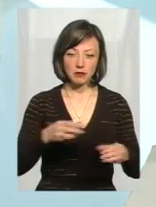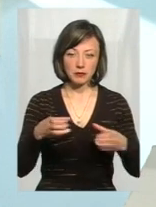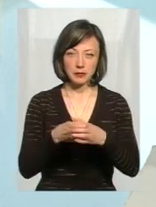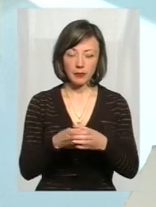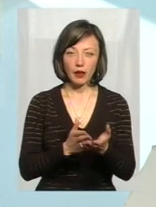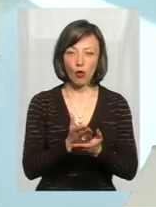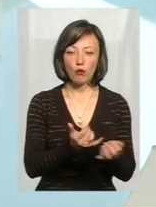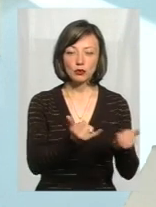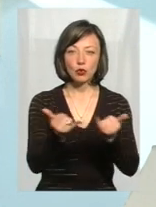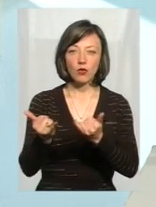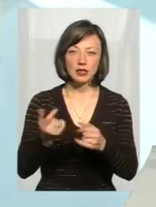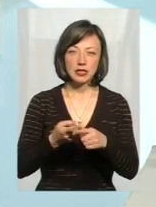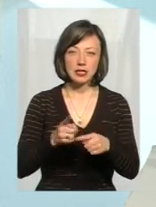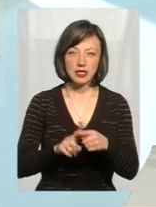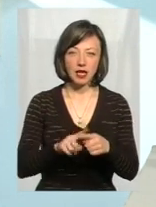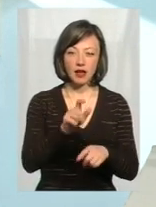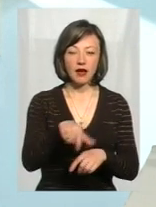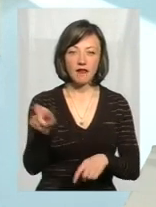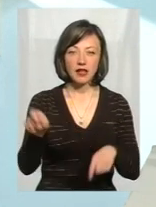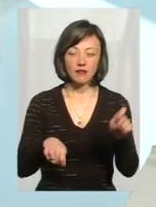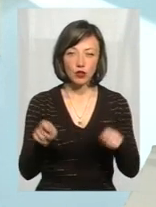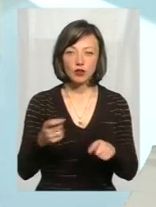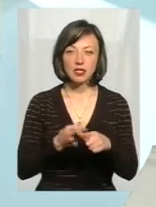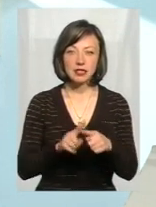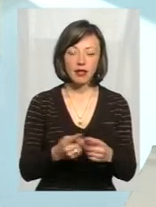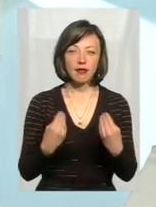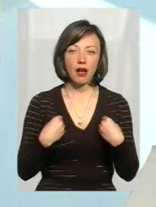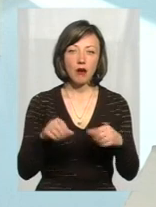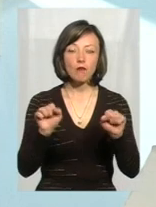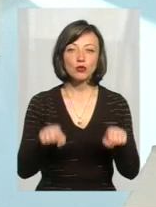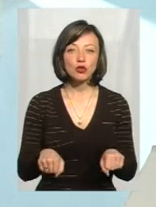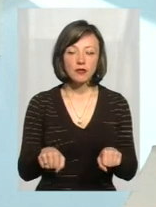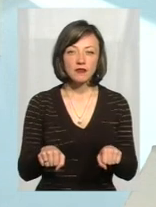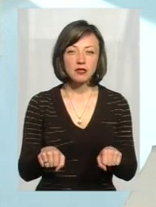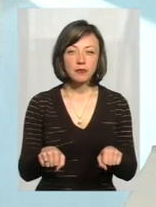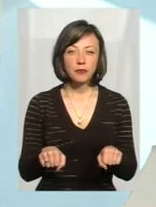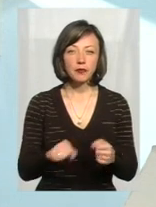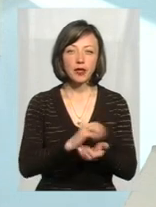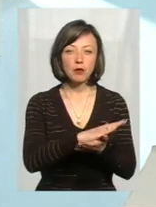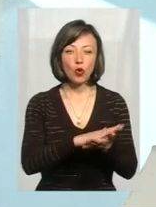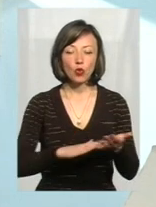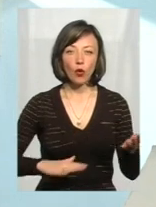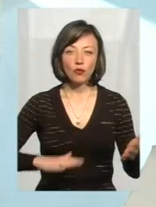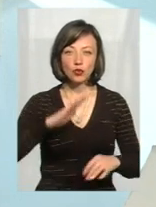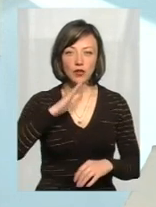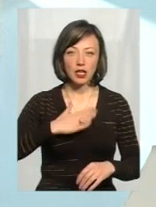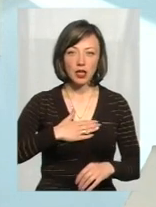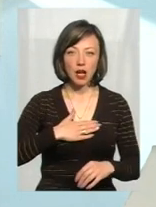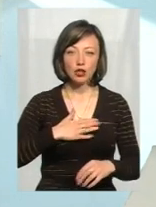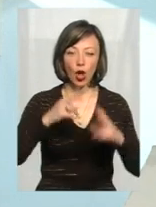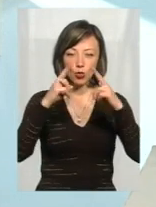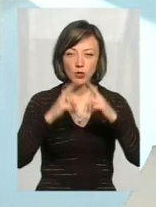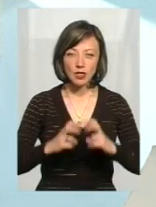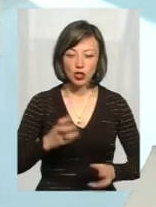можливість обслуговувати цих відвідувачів. Це дає нам можливість продовжувати наші